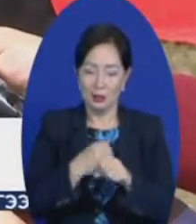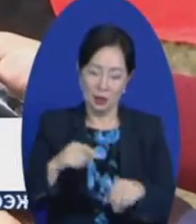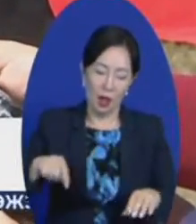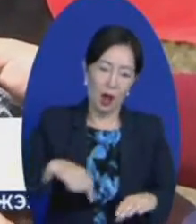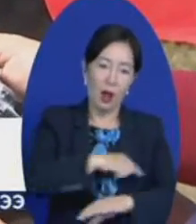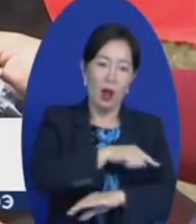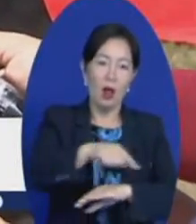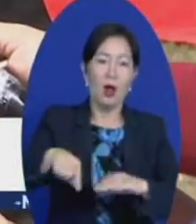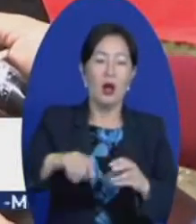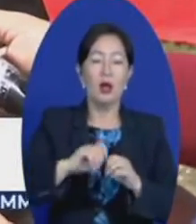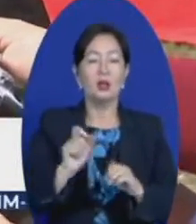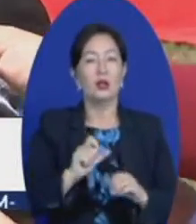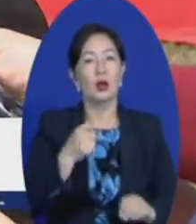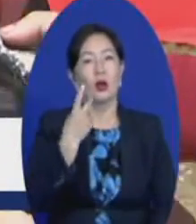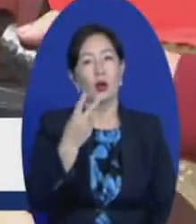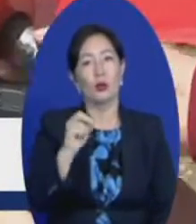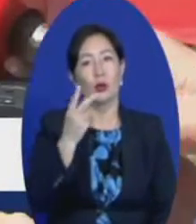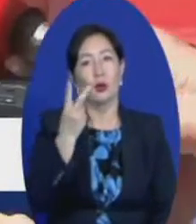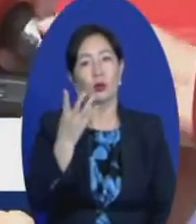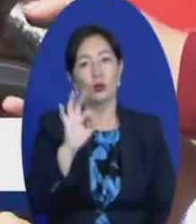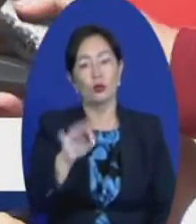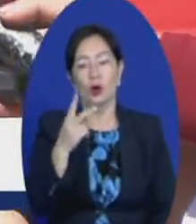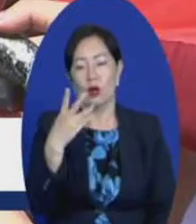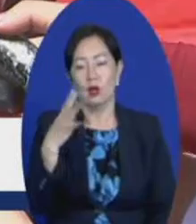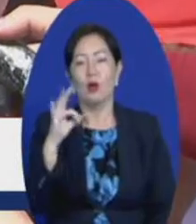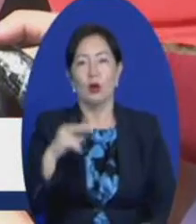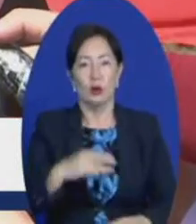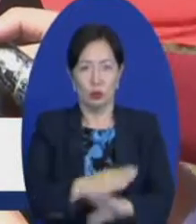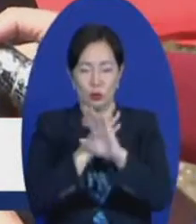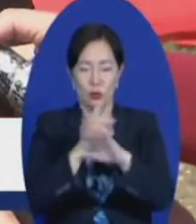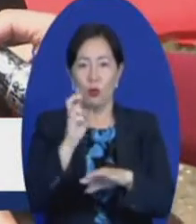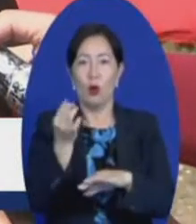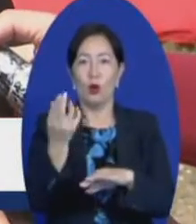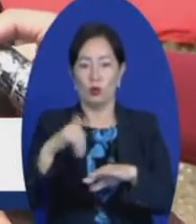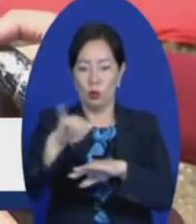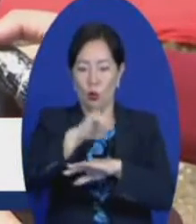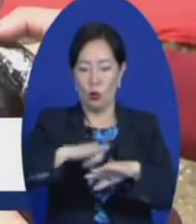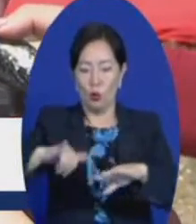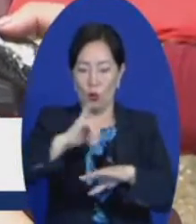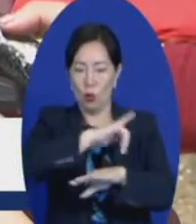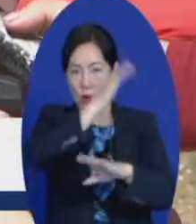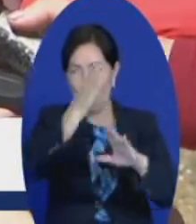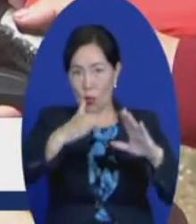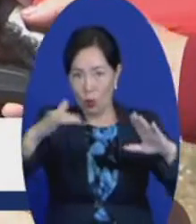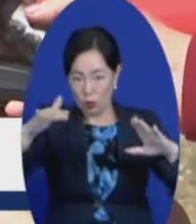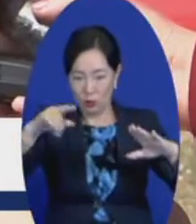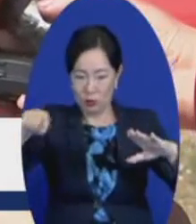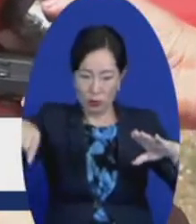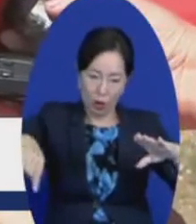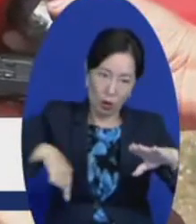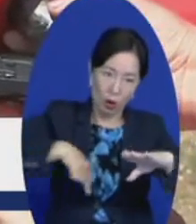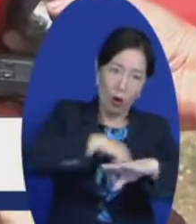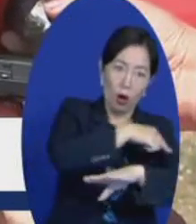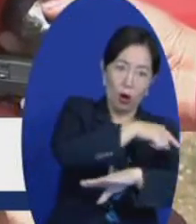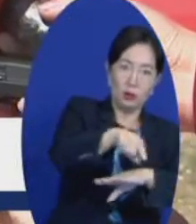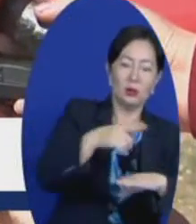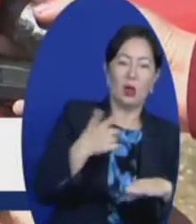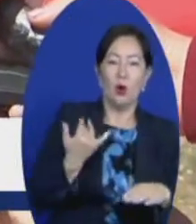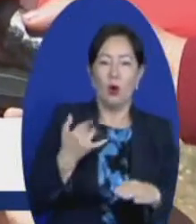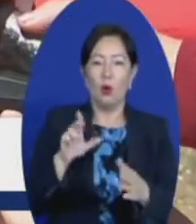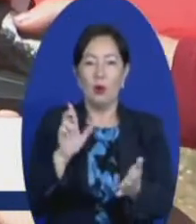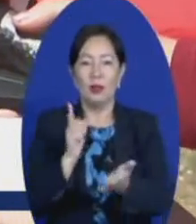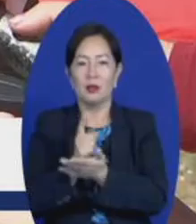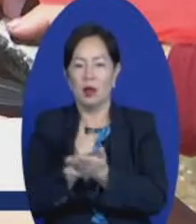за 24-25 он гэхдээ ер нь дуусна гэж бодож байна. Богдхан төмөр зам Богдуулын урд дур тойрон гэдэг л өөрөө Улаанбаатар хот руу